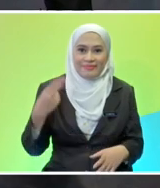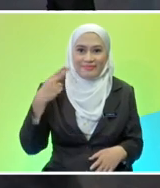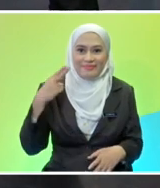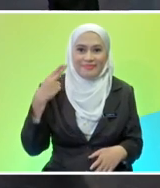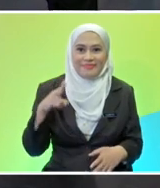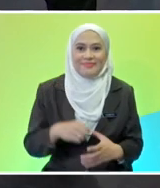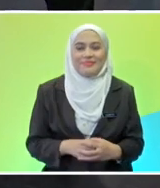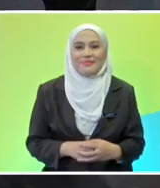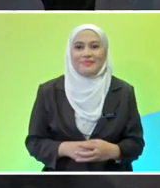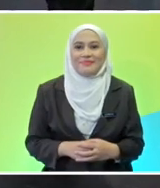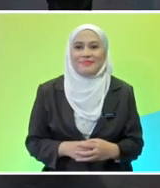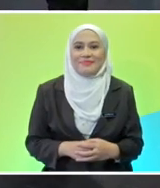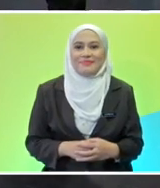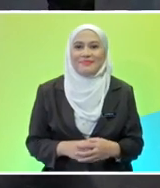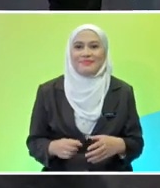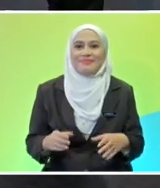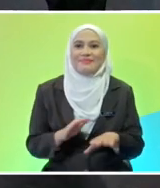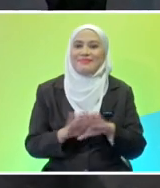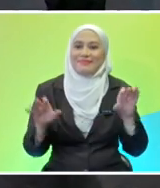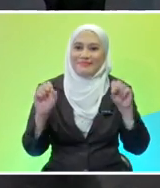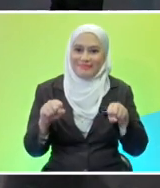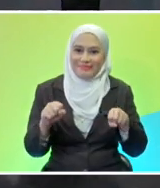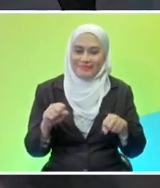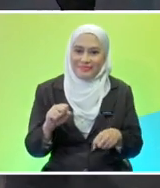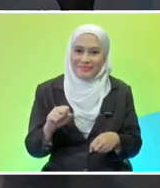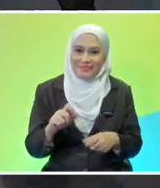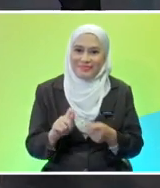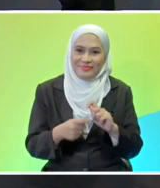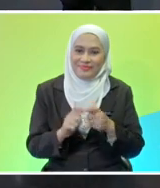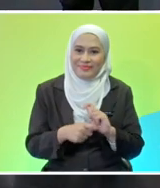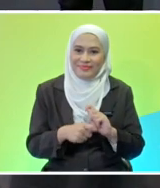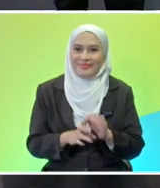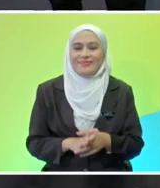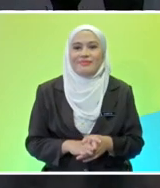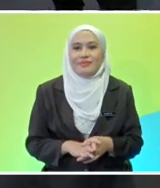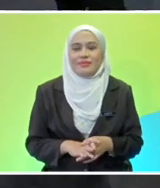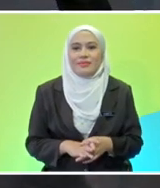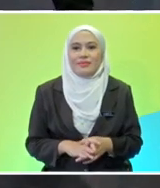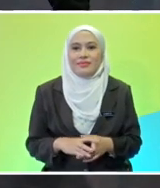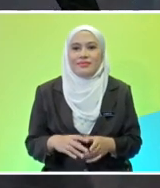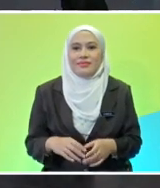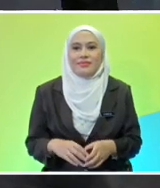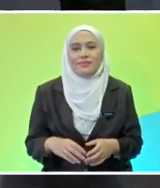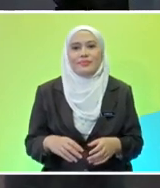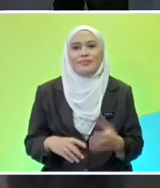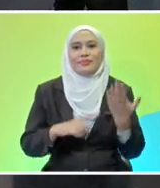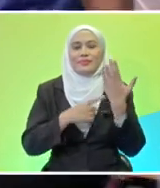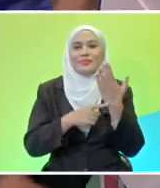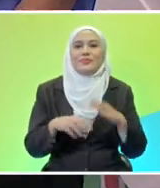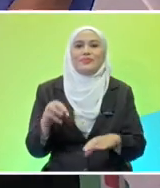Cikgu ke belakang. Dia tak boleh tukar-tukar tempat. Kita sama-sama, okey? Jadi, kita mulakan